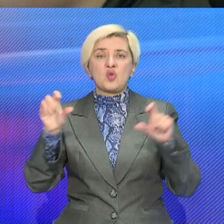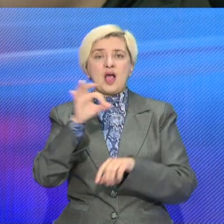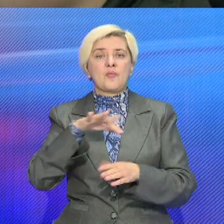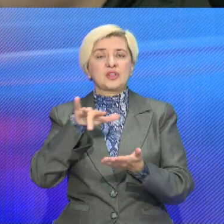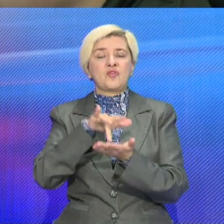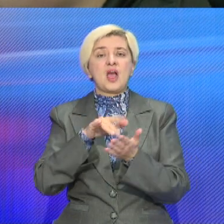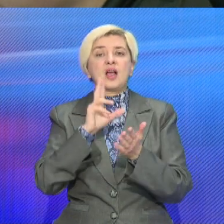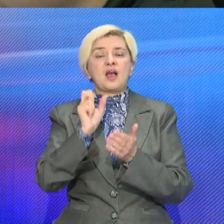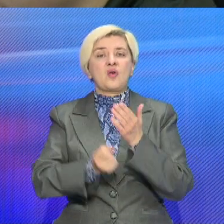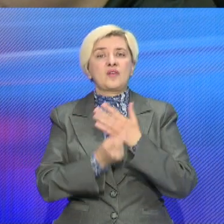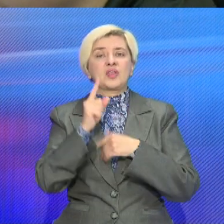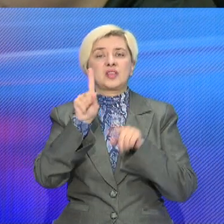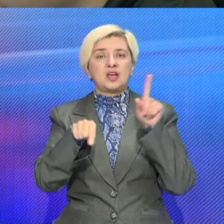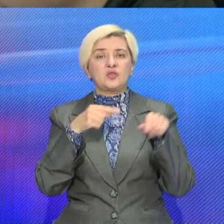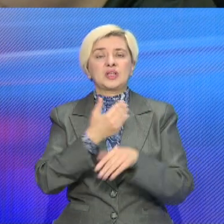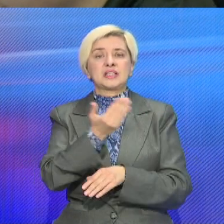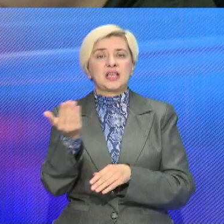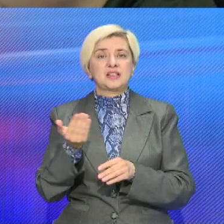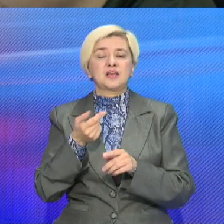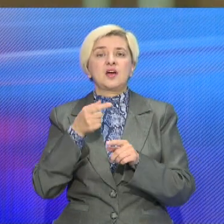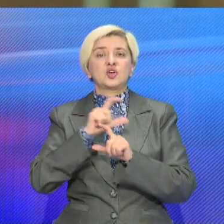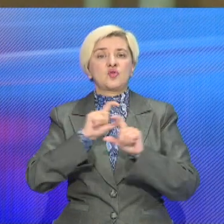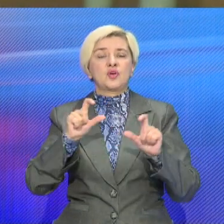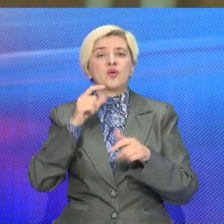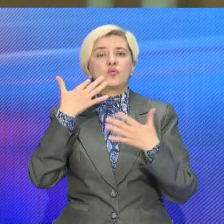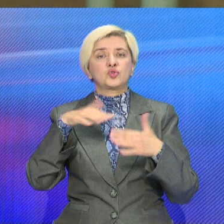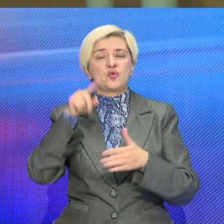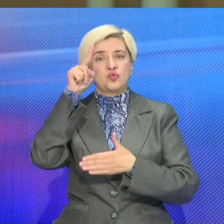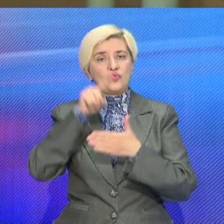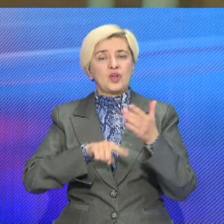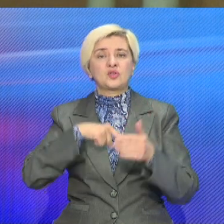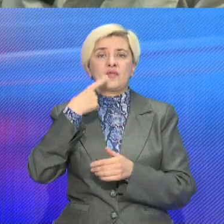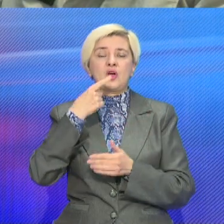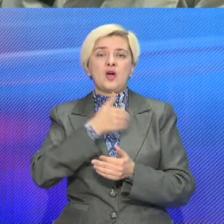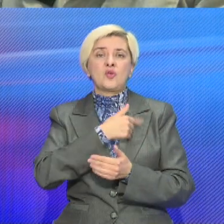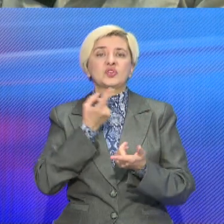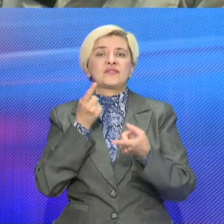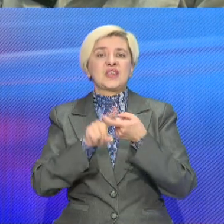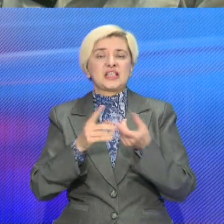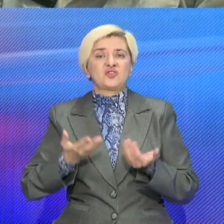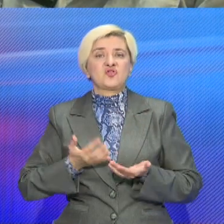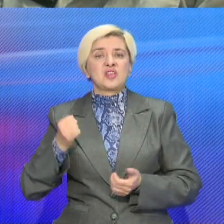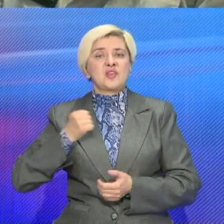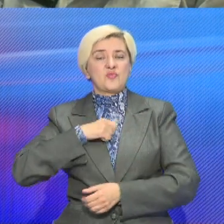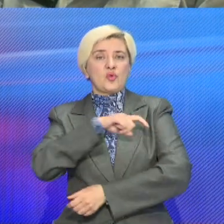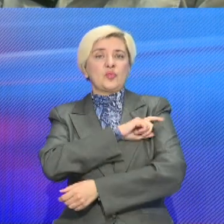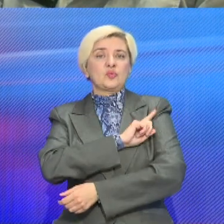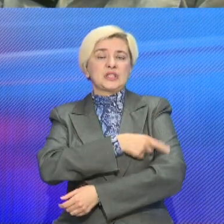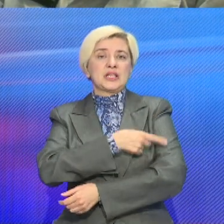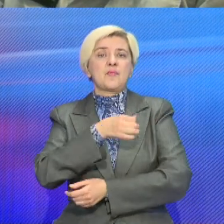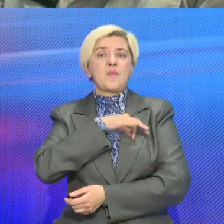аказалася, некаторыя з гэтых школьнікаў ужо з упэўненасцю заяўляюць, што хочуць звязаць сваё жыццё з узброенымі сіламі